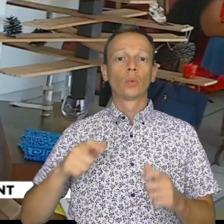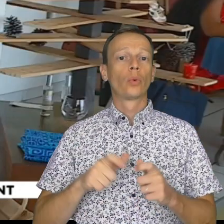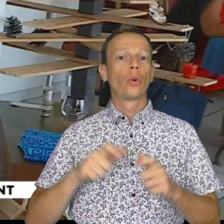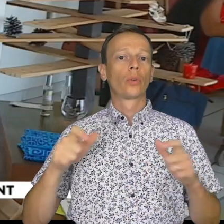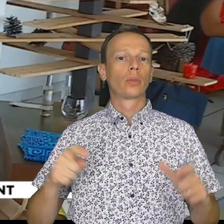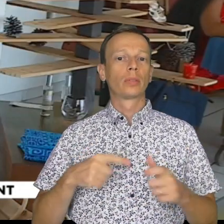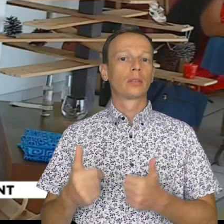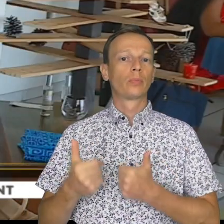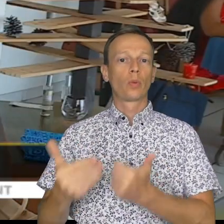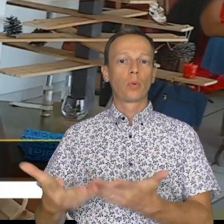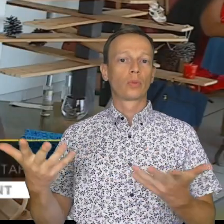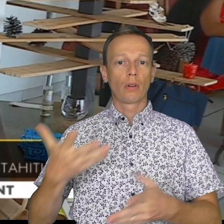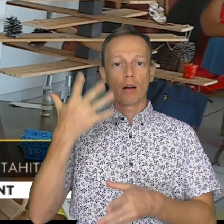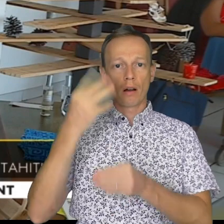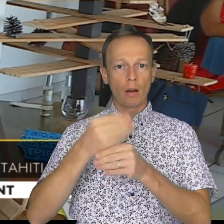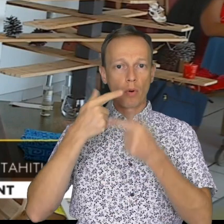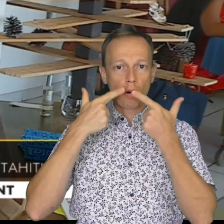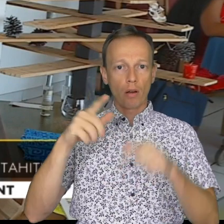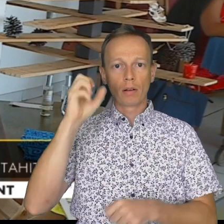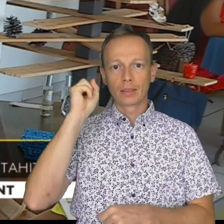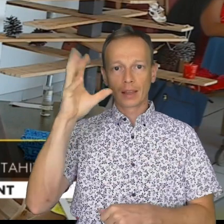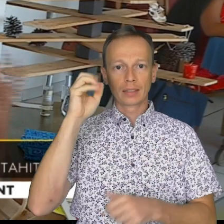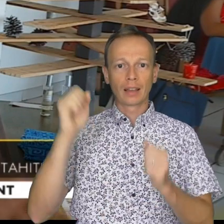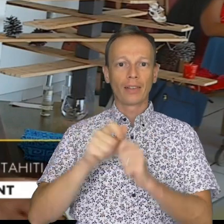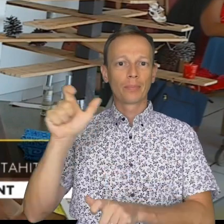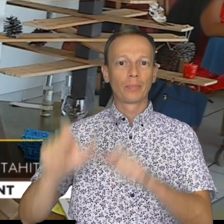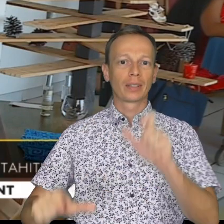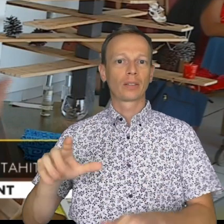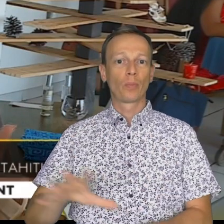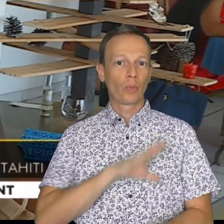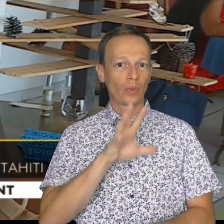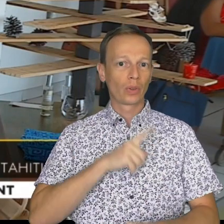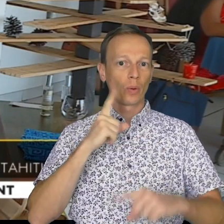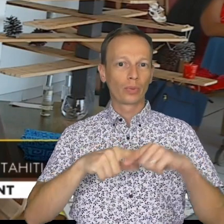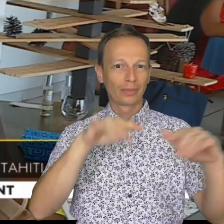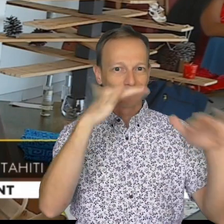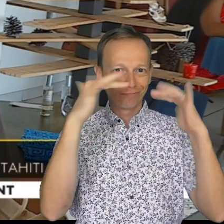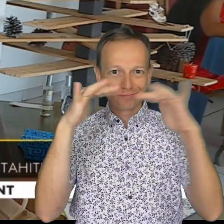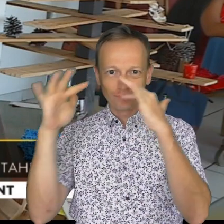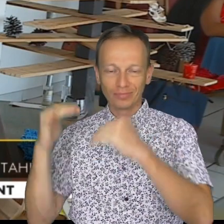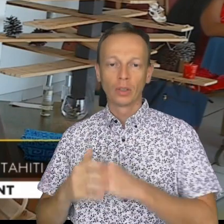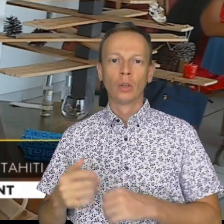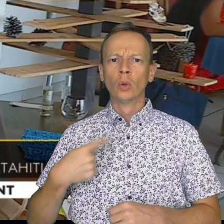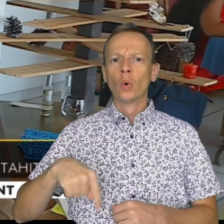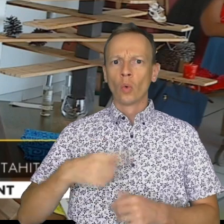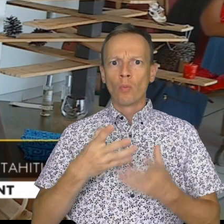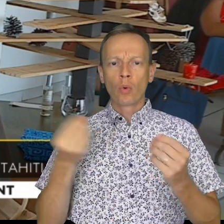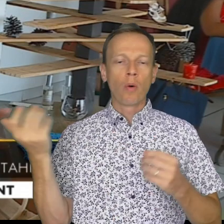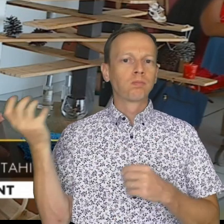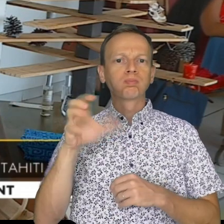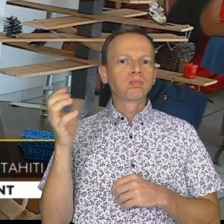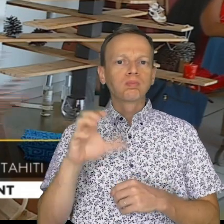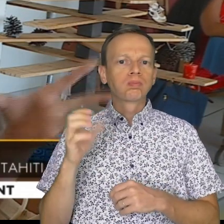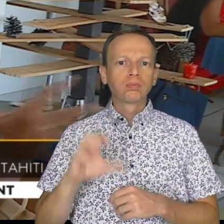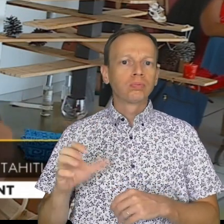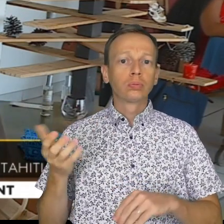entreprise propose d'apprendre la langue tahitienne avec des professeurs et en immersion, qu'on faisait beaucoup de contenu qui finalement